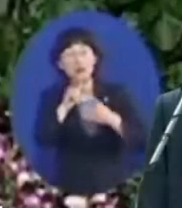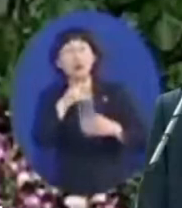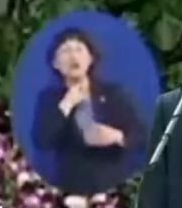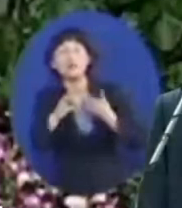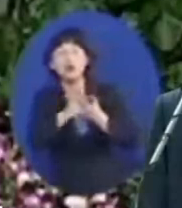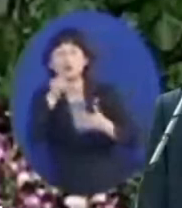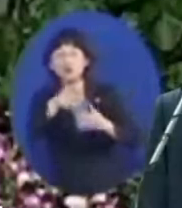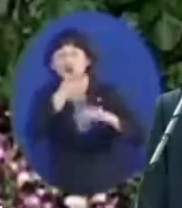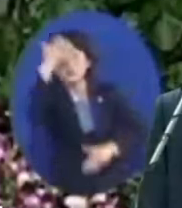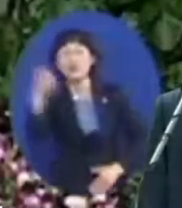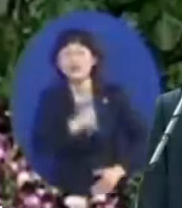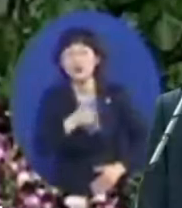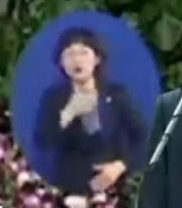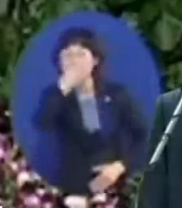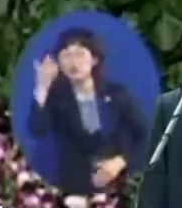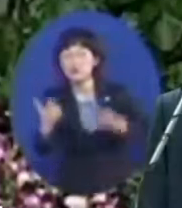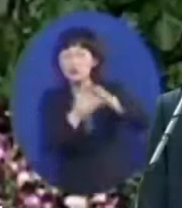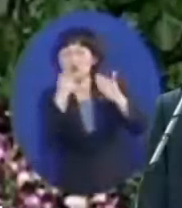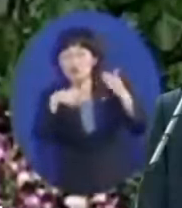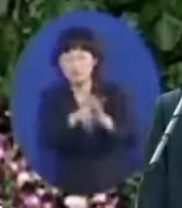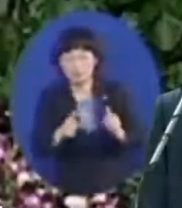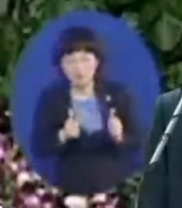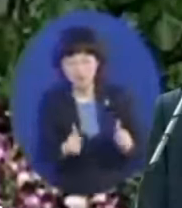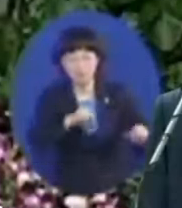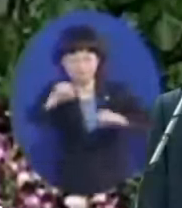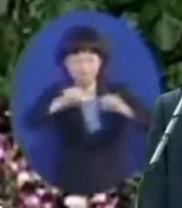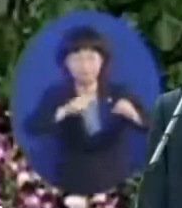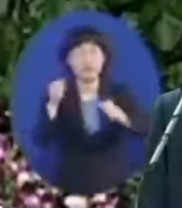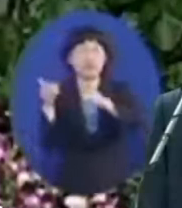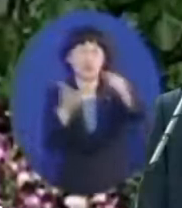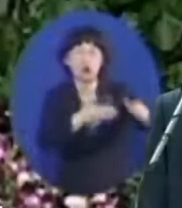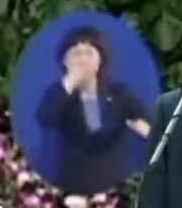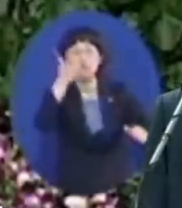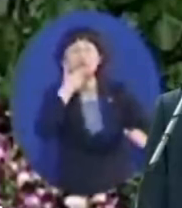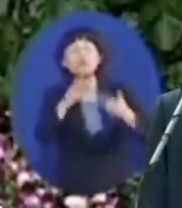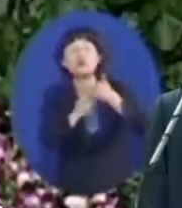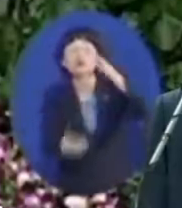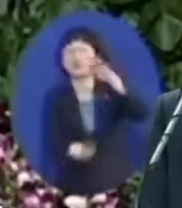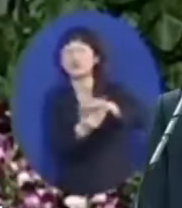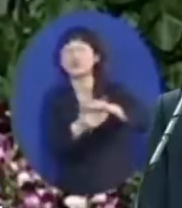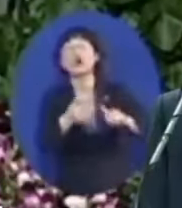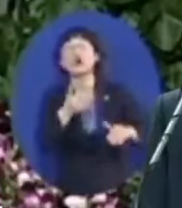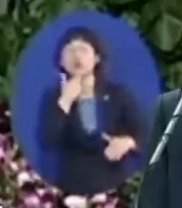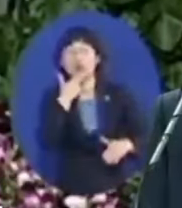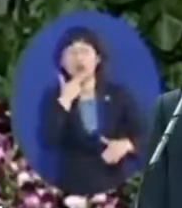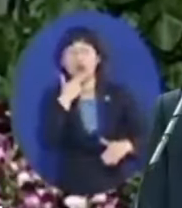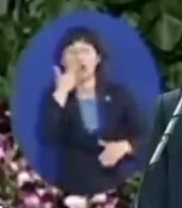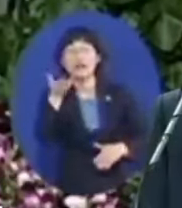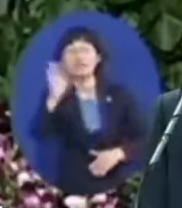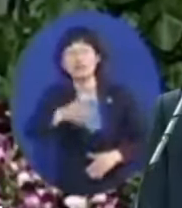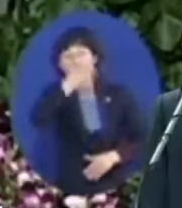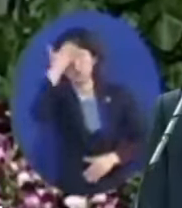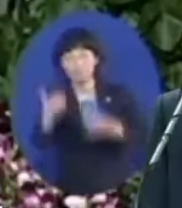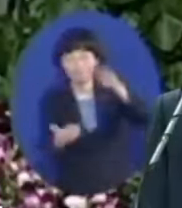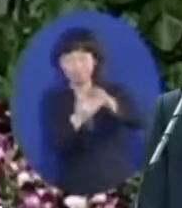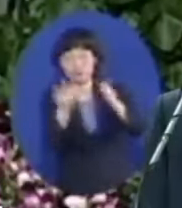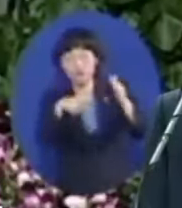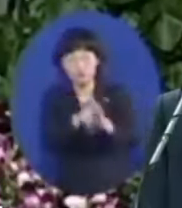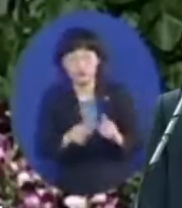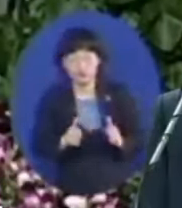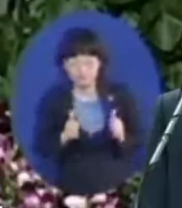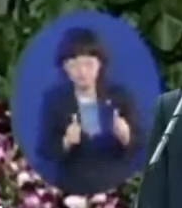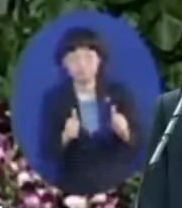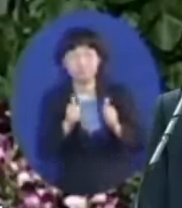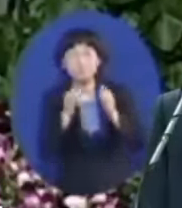그 꿈을 이루기 위해 열심히 행동하십시오. 꿈이 없으면 성취도 없지만 꿈을 이루기 위해 끊임없이 전진할 때 우리는